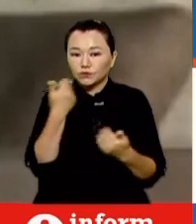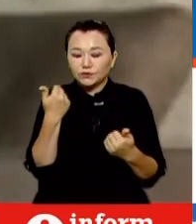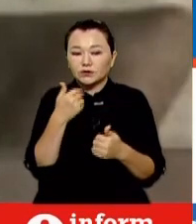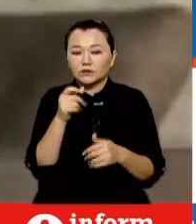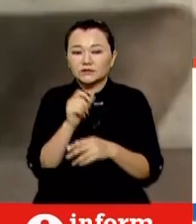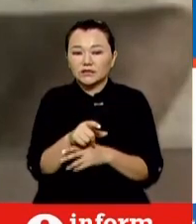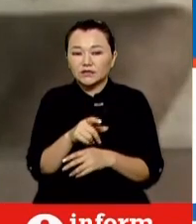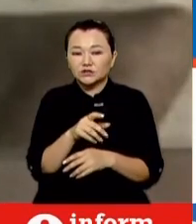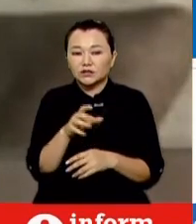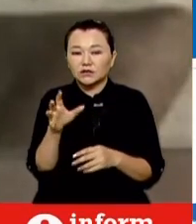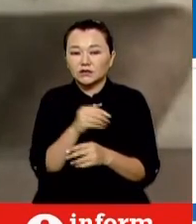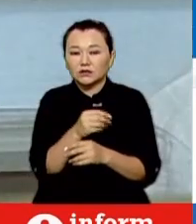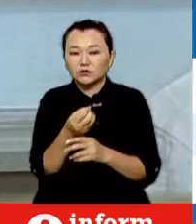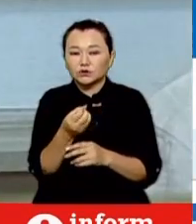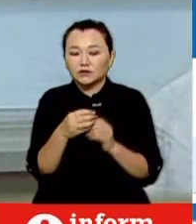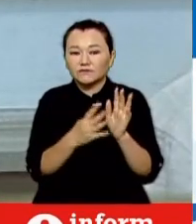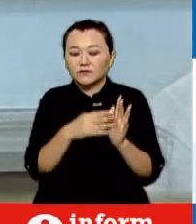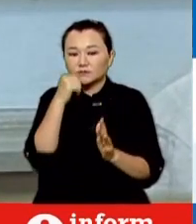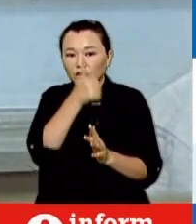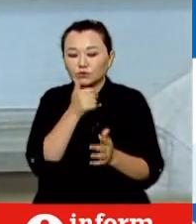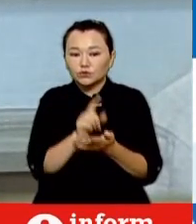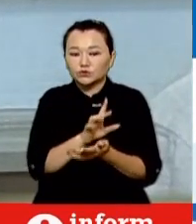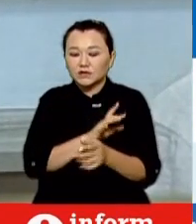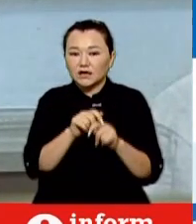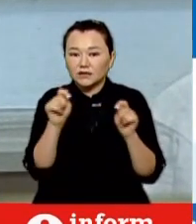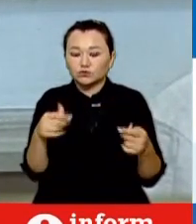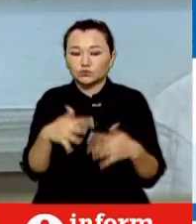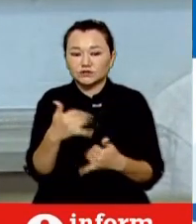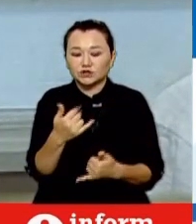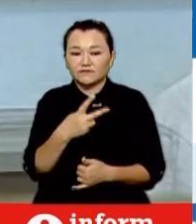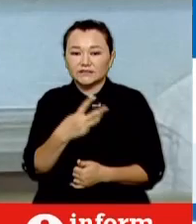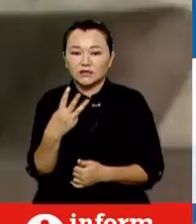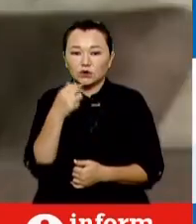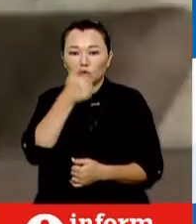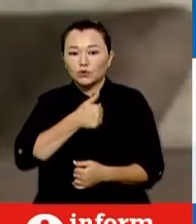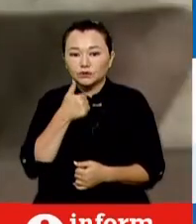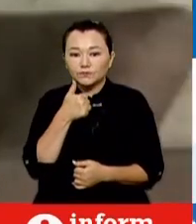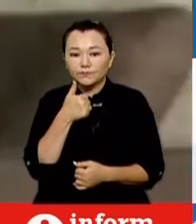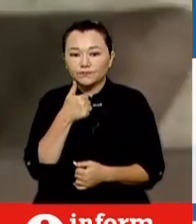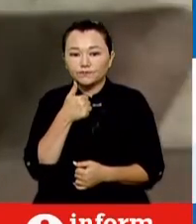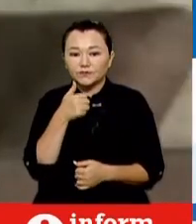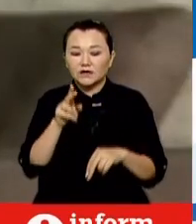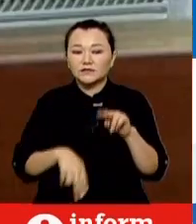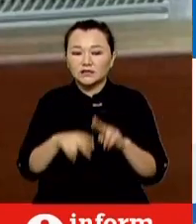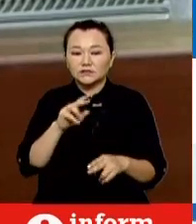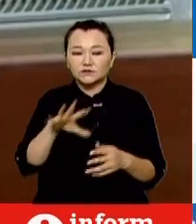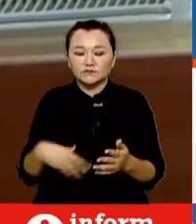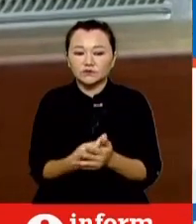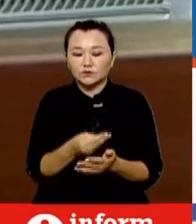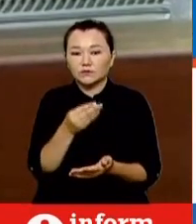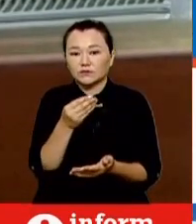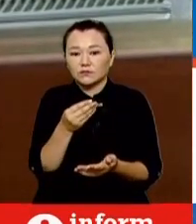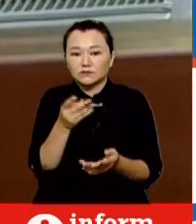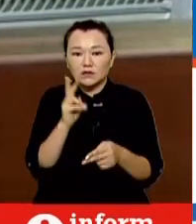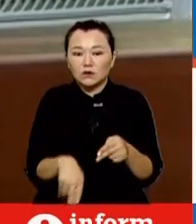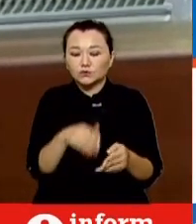графику должна была быть еще в 2019 году. Но сейчас уже 2023 год, а строительство типа все идет. Я-то